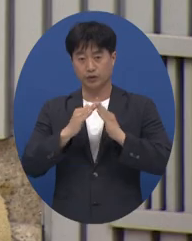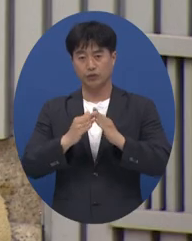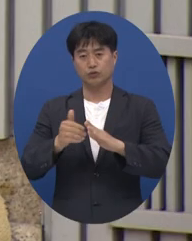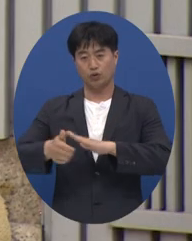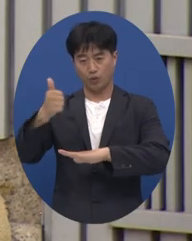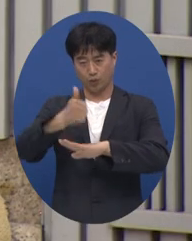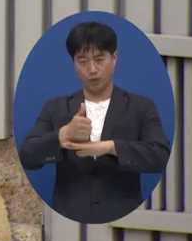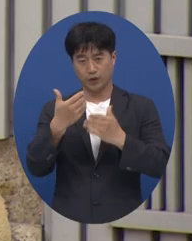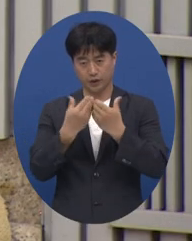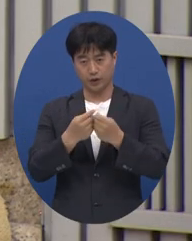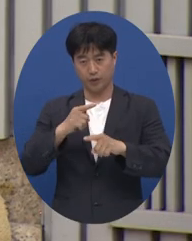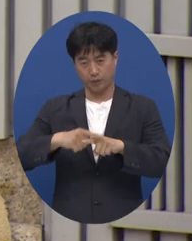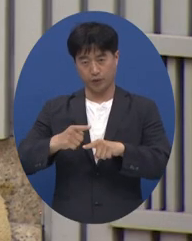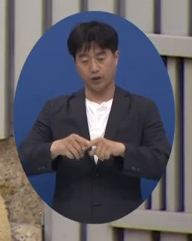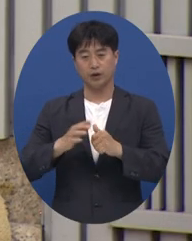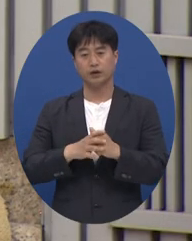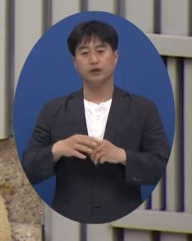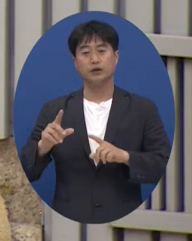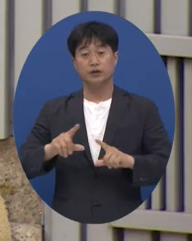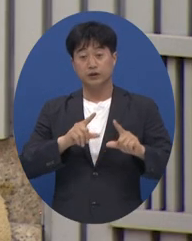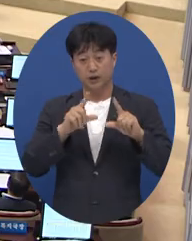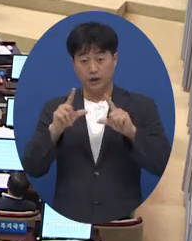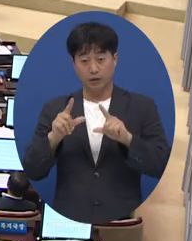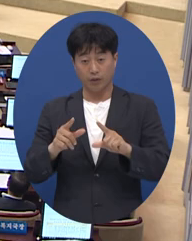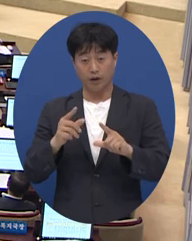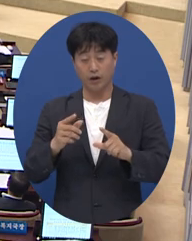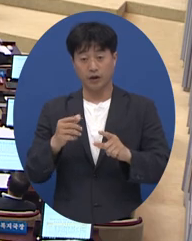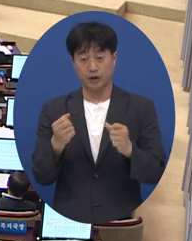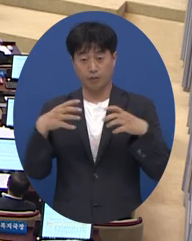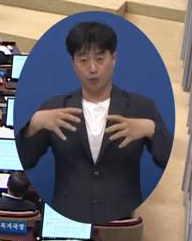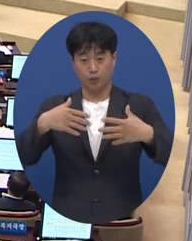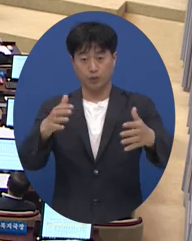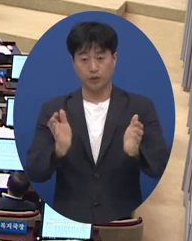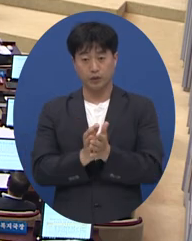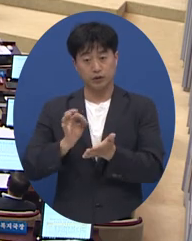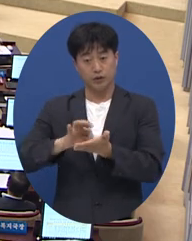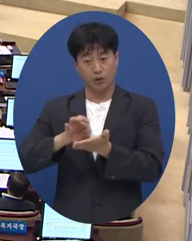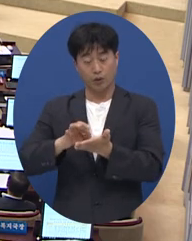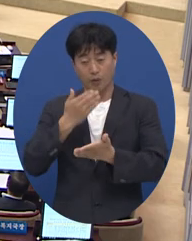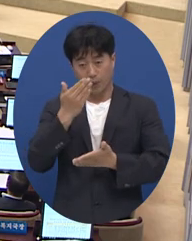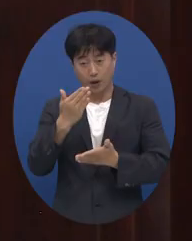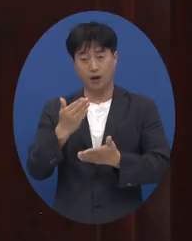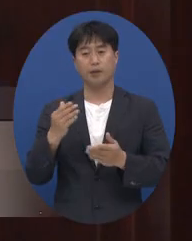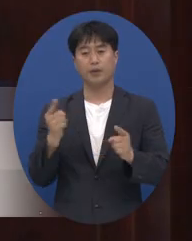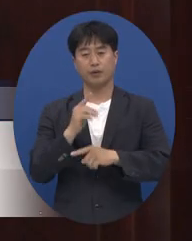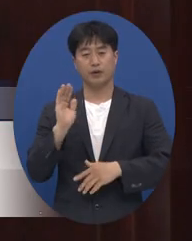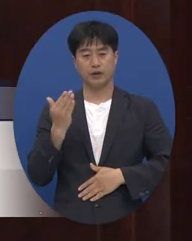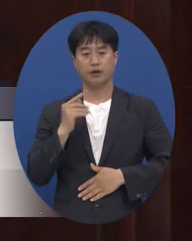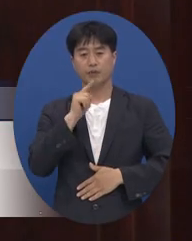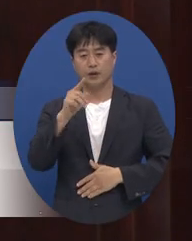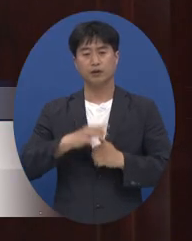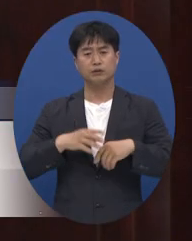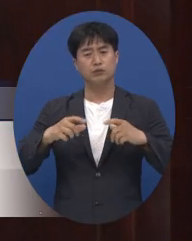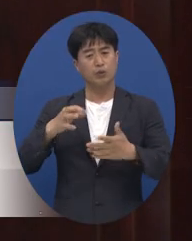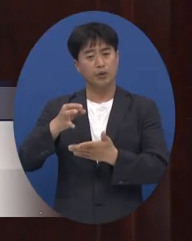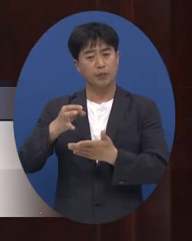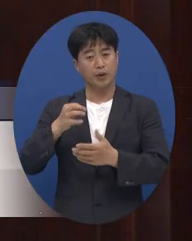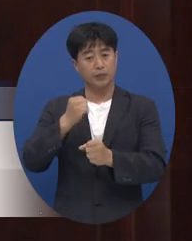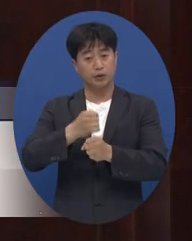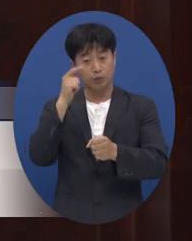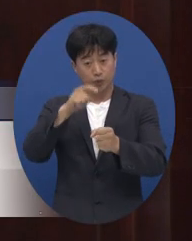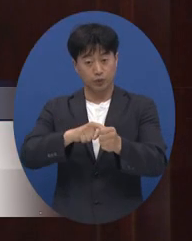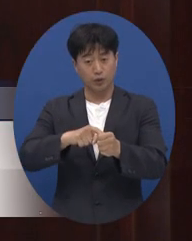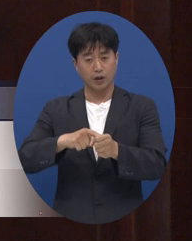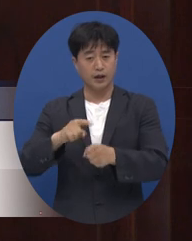성공 사례 라고 평가하며 생활 협동조합 에서 사용할 수 있도록 조치한다 고생했습니다 쥬어 패 바른 목적에 가장